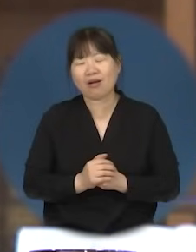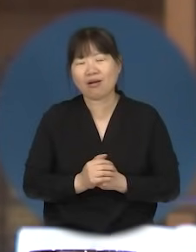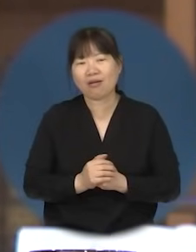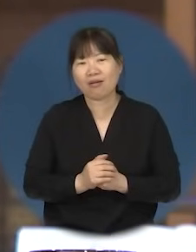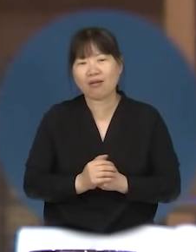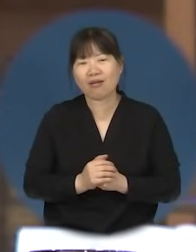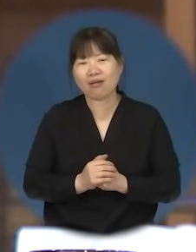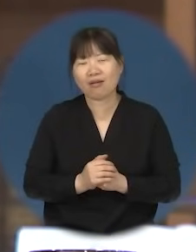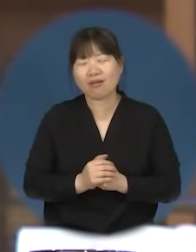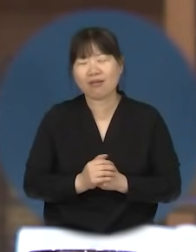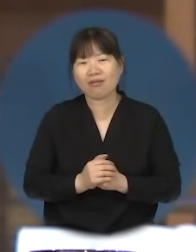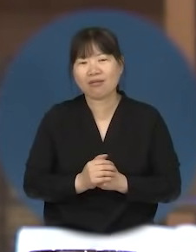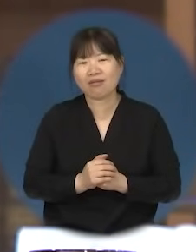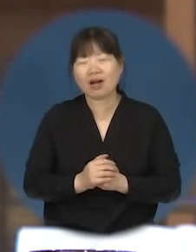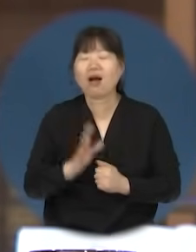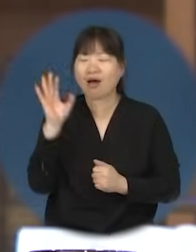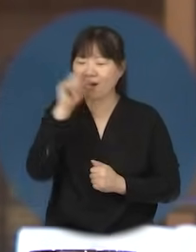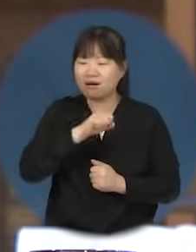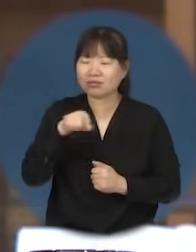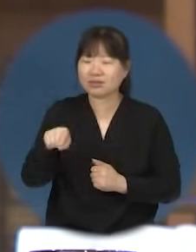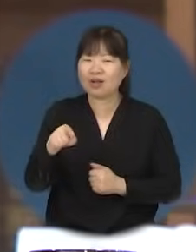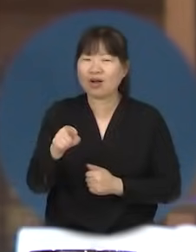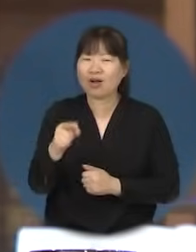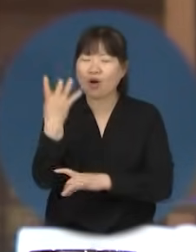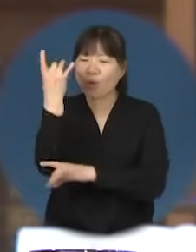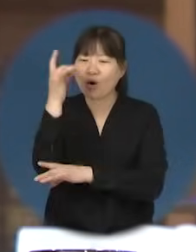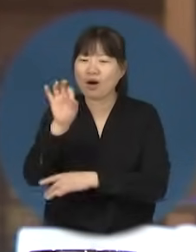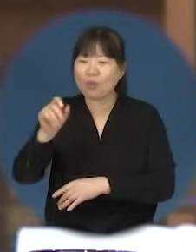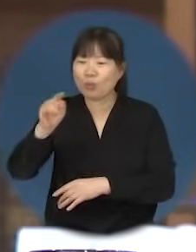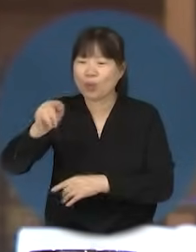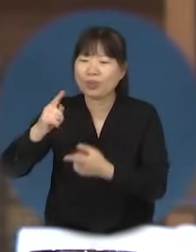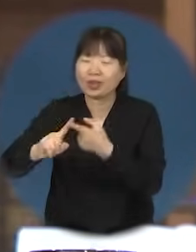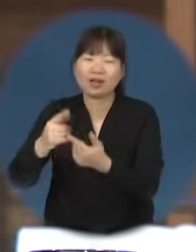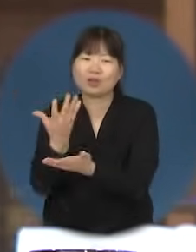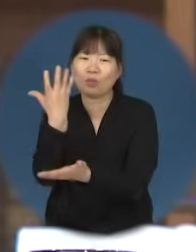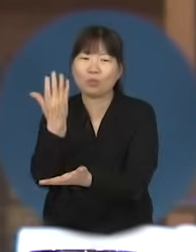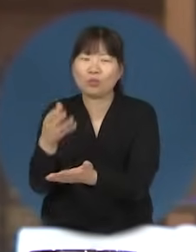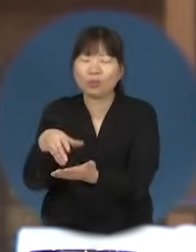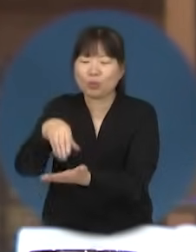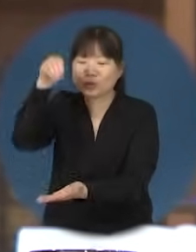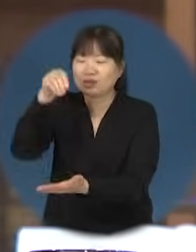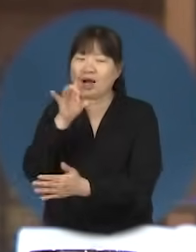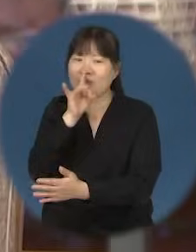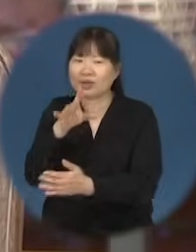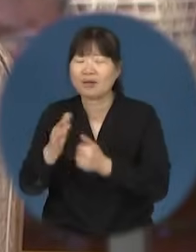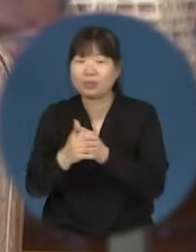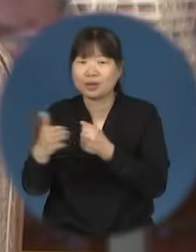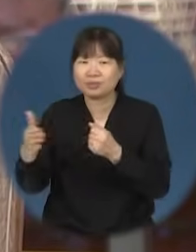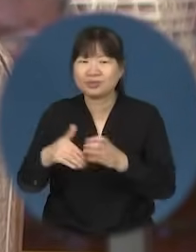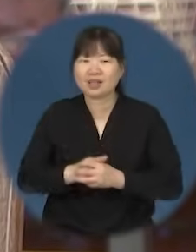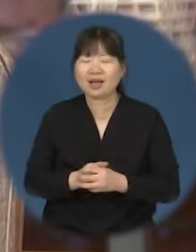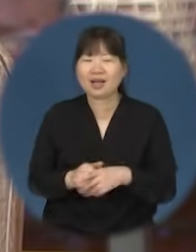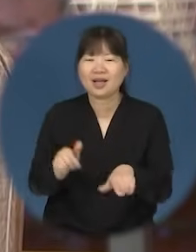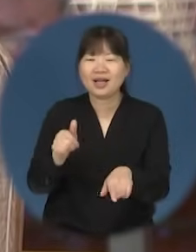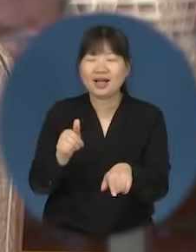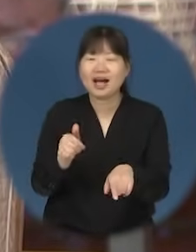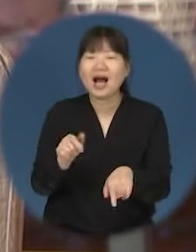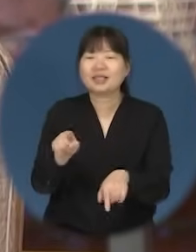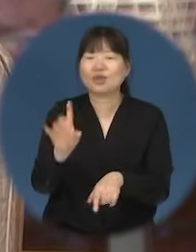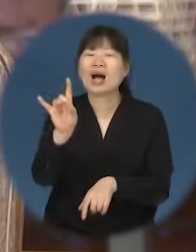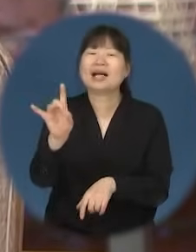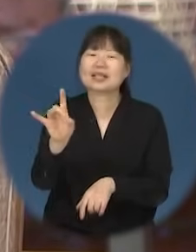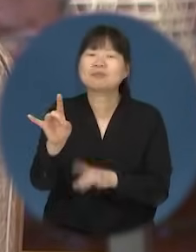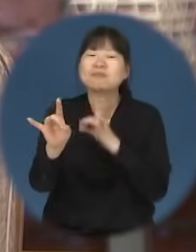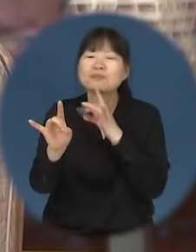복사하면 이게 원본이라고 하는 건 복사가 안 되는군요. 안 되는 거죠. 아. 그래서 이제 요게 희소성이, 디지털